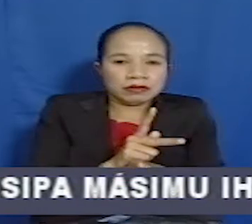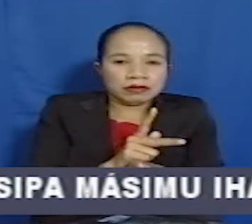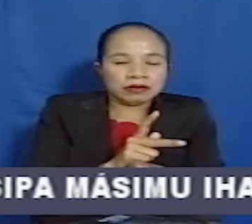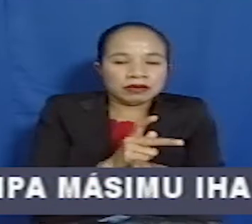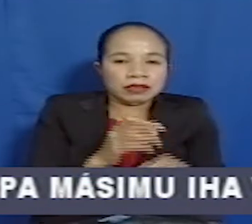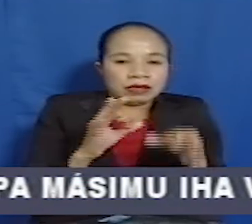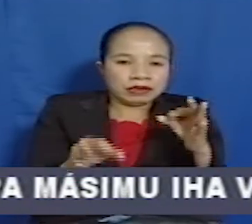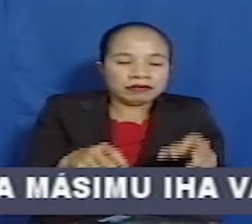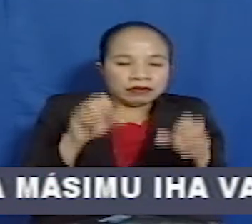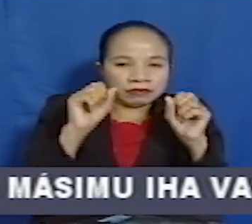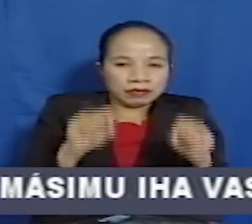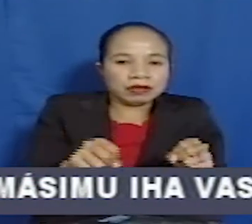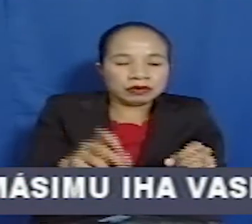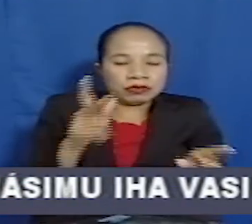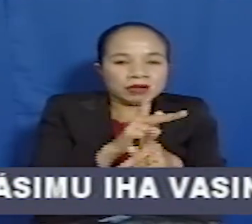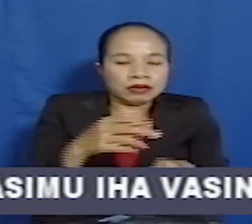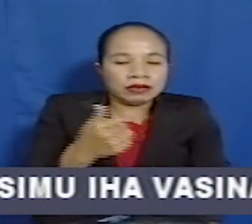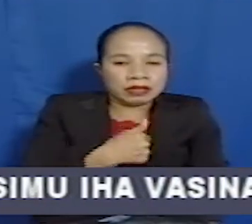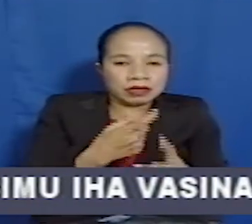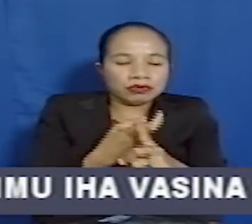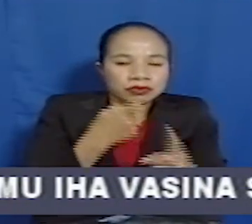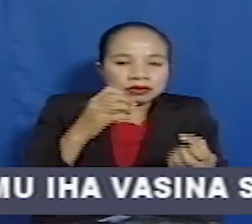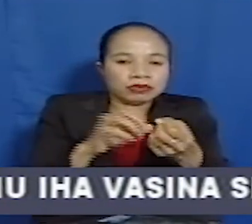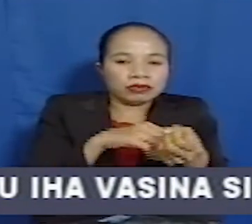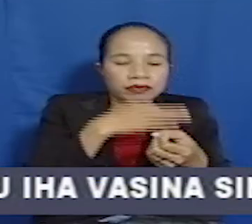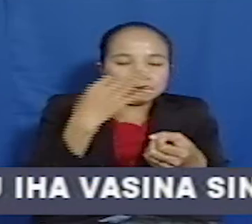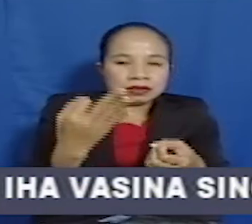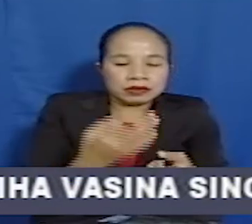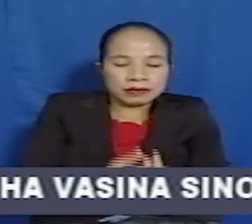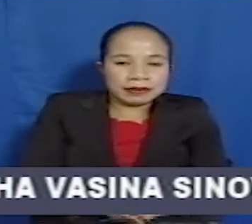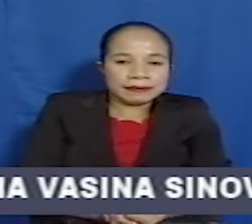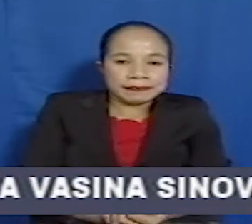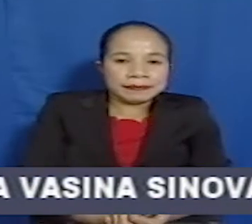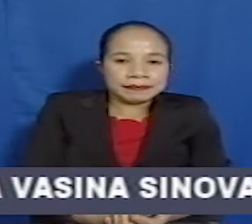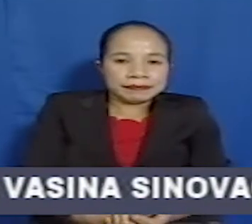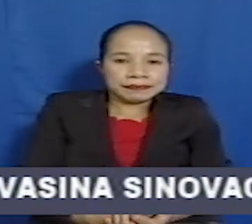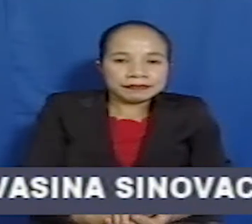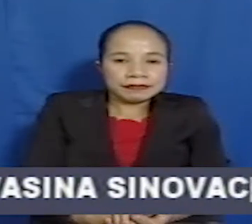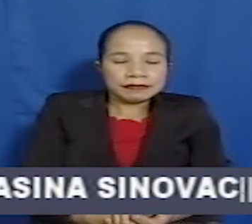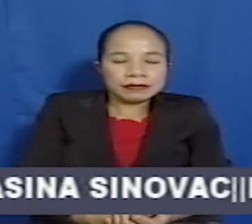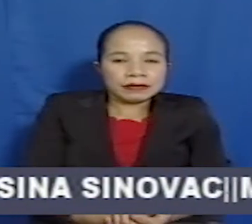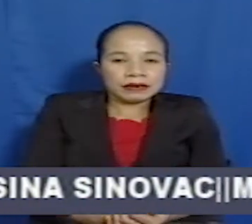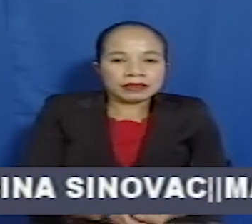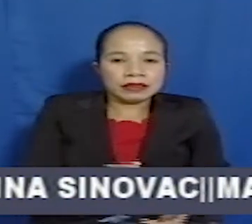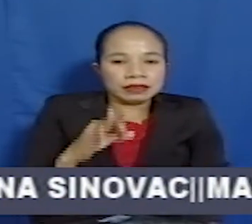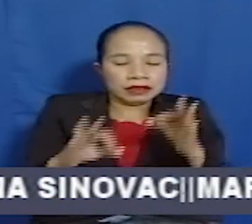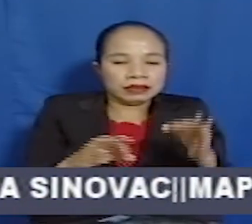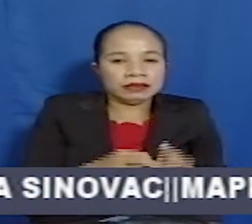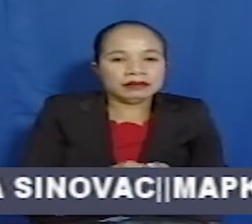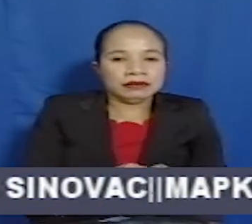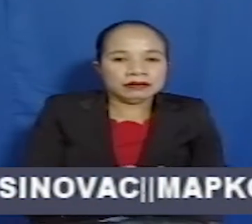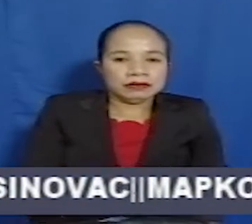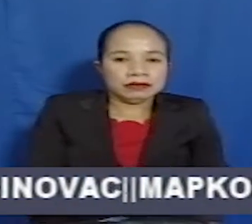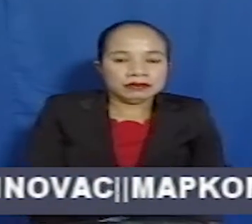atu nune nia bela protese ni anhu si virus ka mora sira COVID-19. Entretanto, irmã Mercy